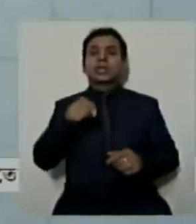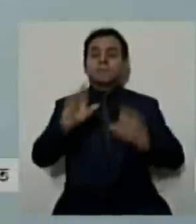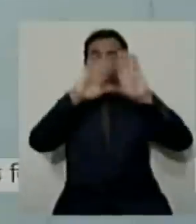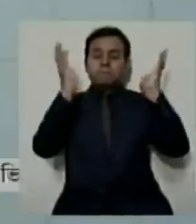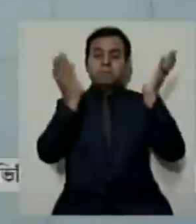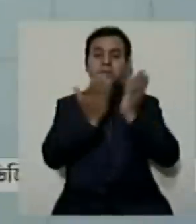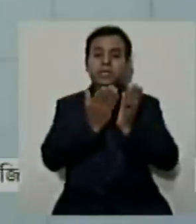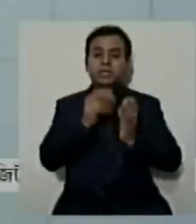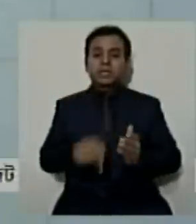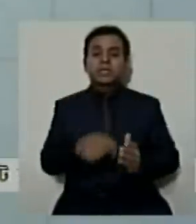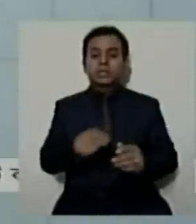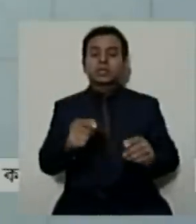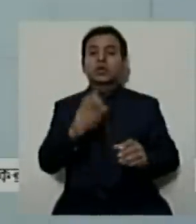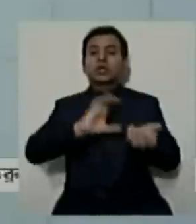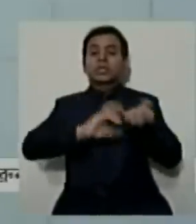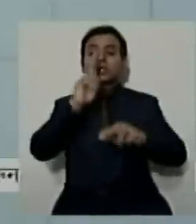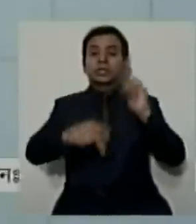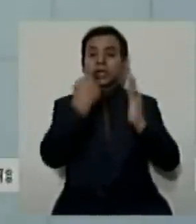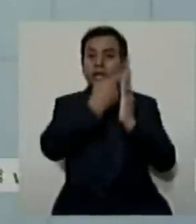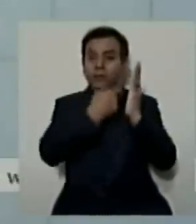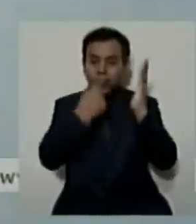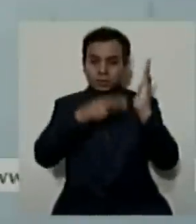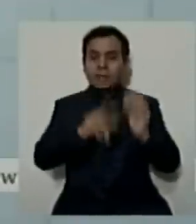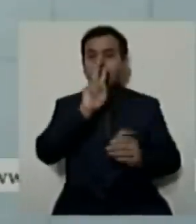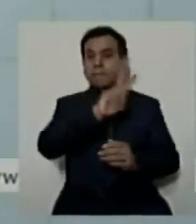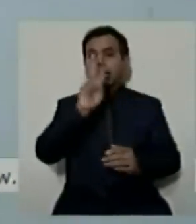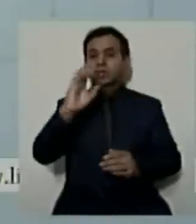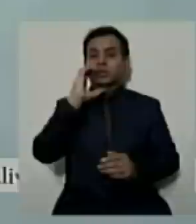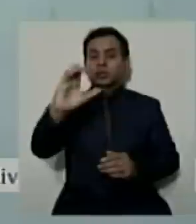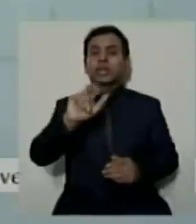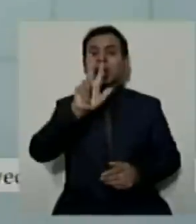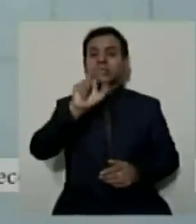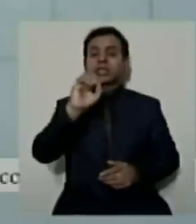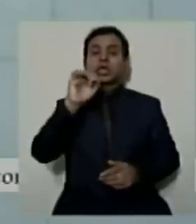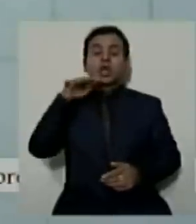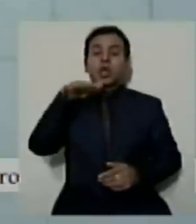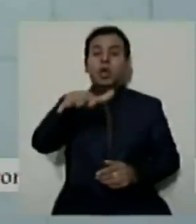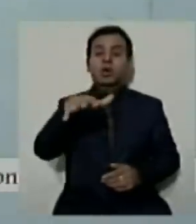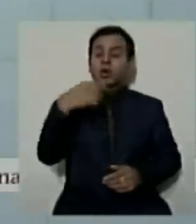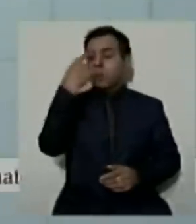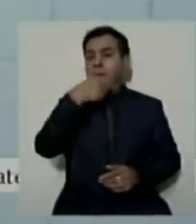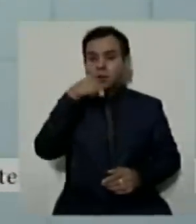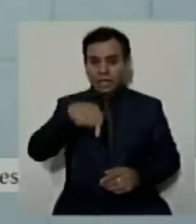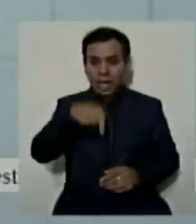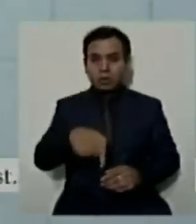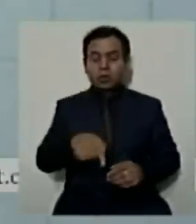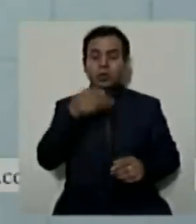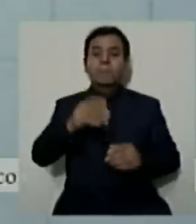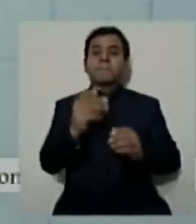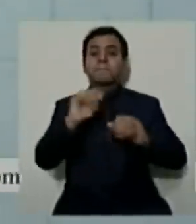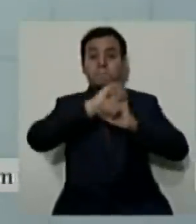22,80,00,000 মানুষ ম্যালেরিয়ায় আক্রান্ত হয়েছে, যার মধ্যে 4,05,000 মানুষ ম্যালেরিয়ায় মৃত্যুবরণ